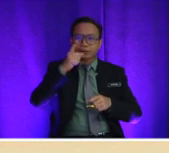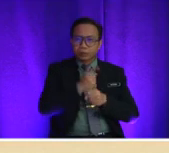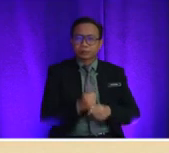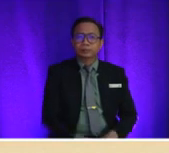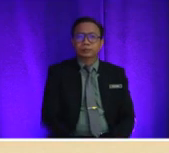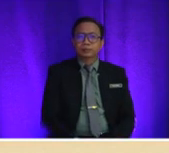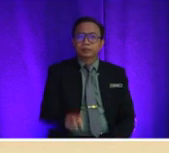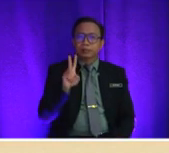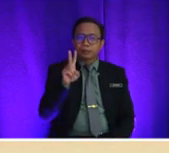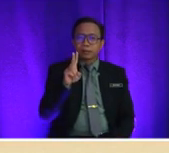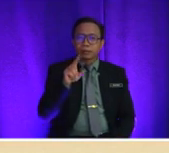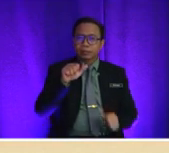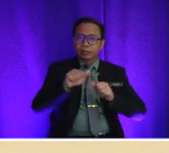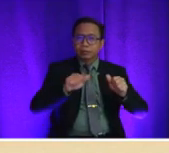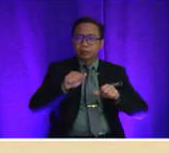kedua